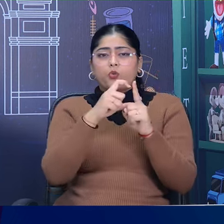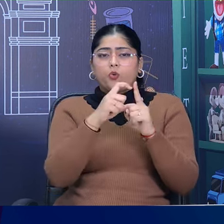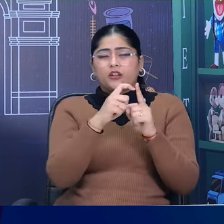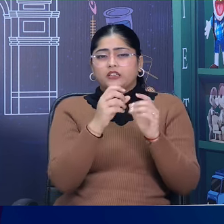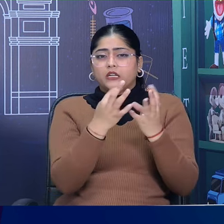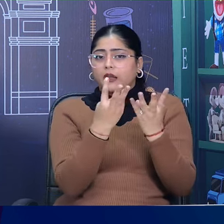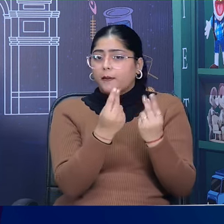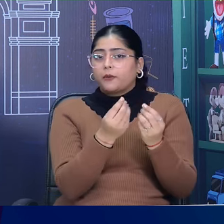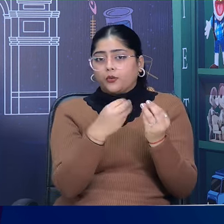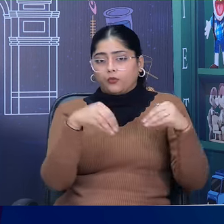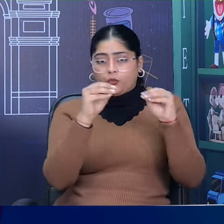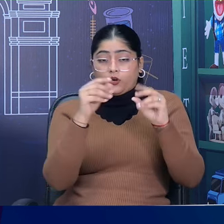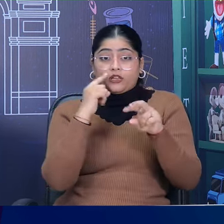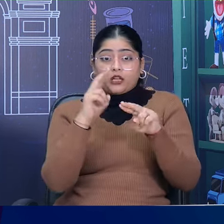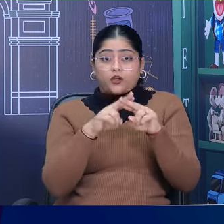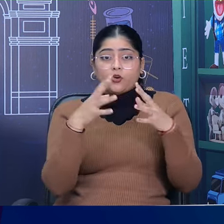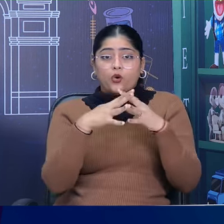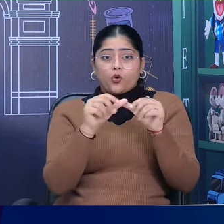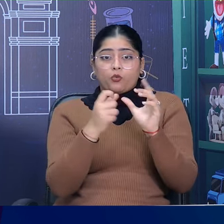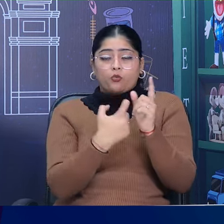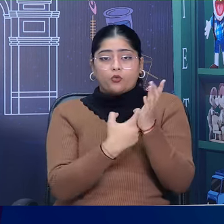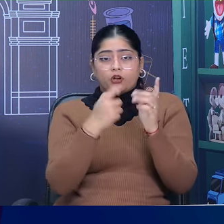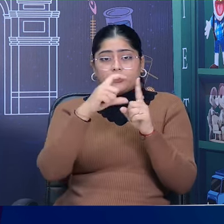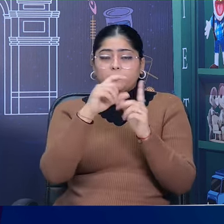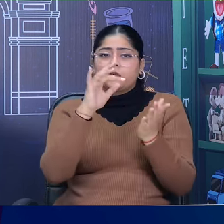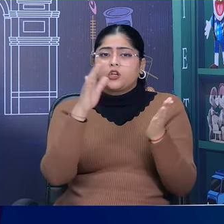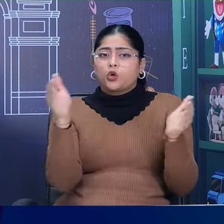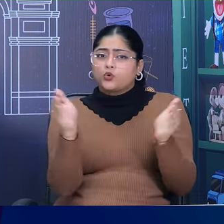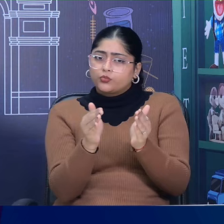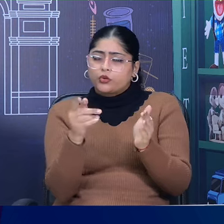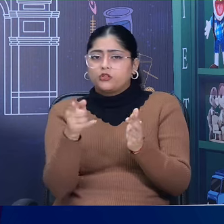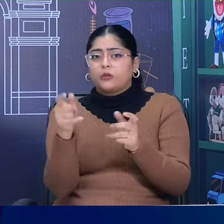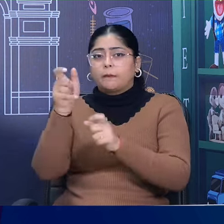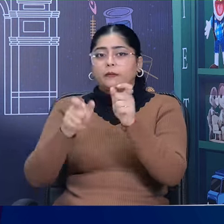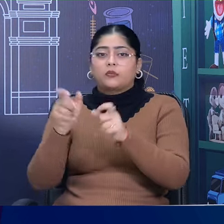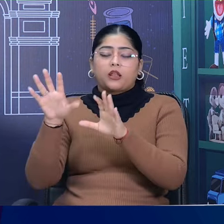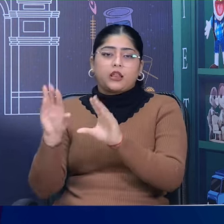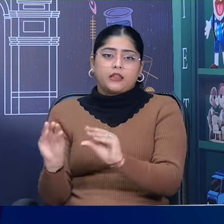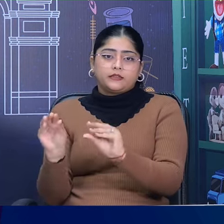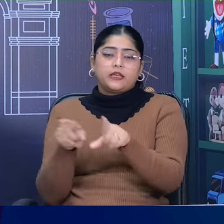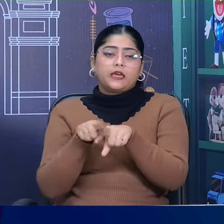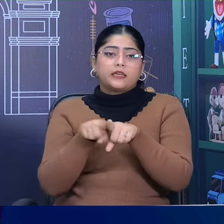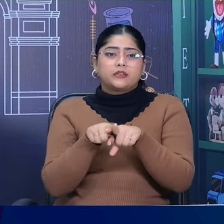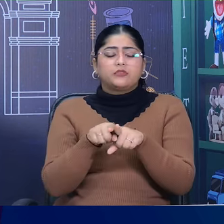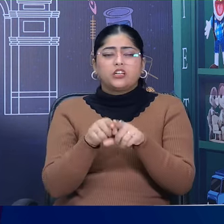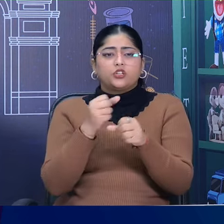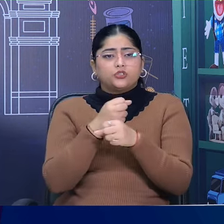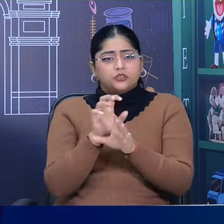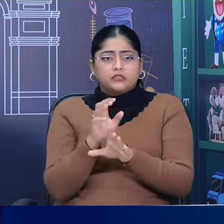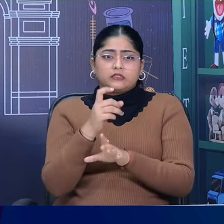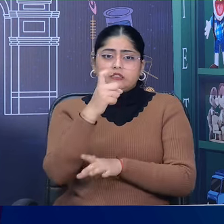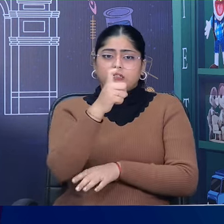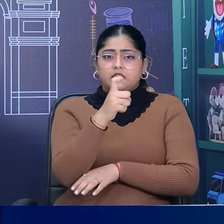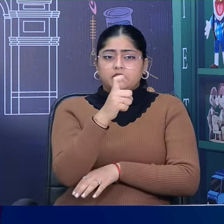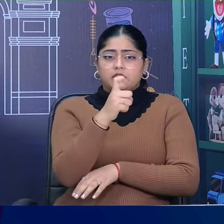वर्ड भी कम होंगे ऑन एन एवरेज लगभग 700 से 1000 लोगों के गांव के अंदर सात वर्ड बनाए जाते हैं तो लगभग 100